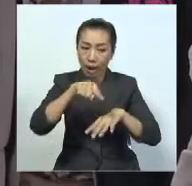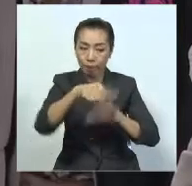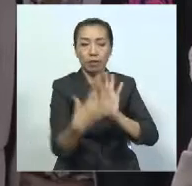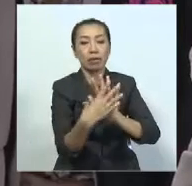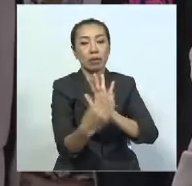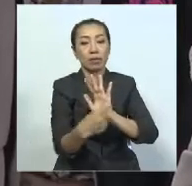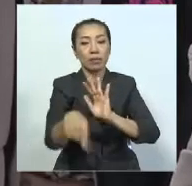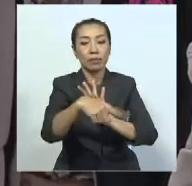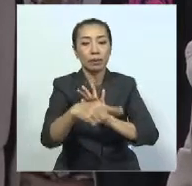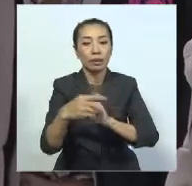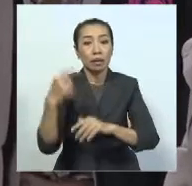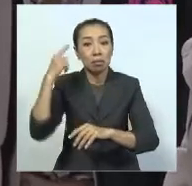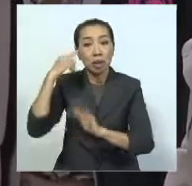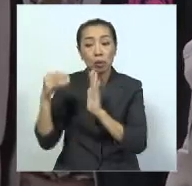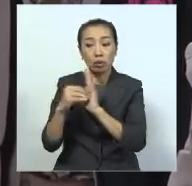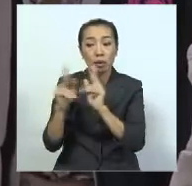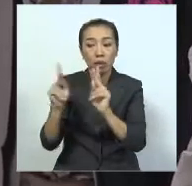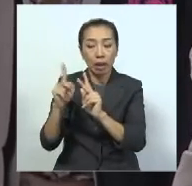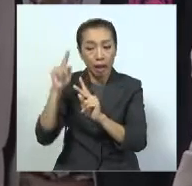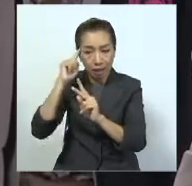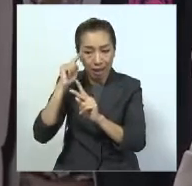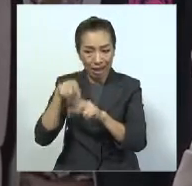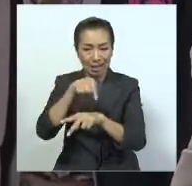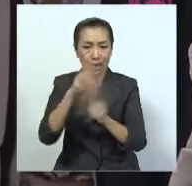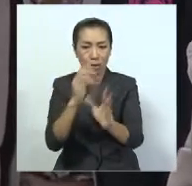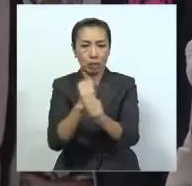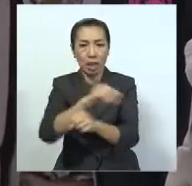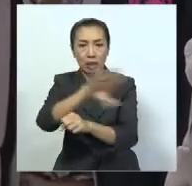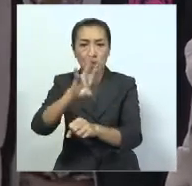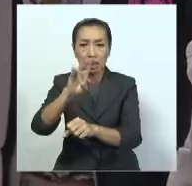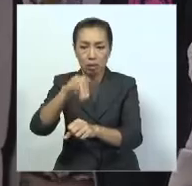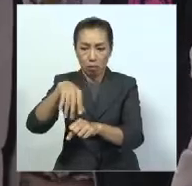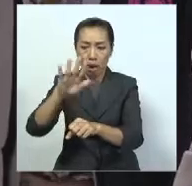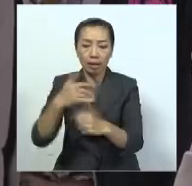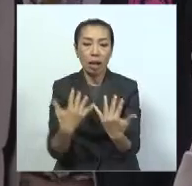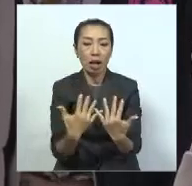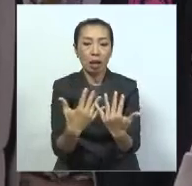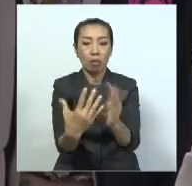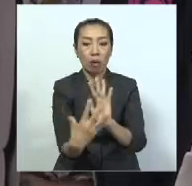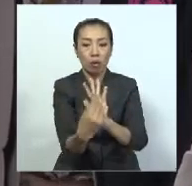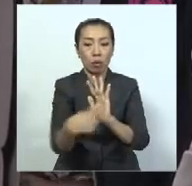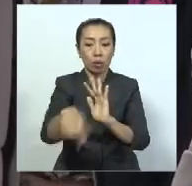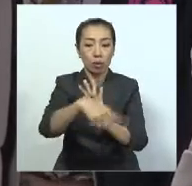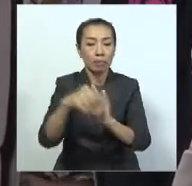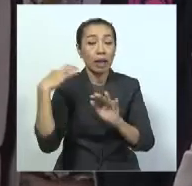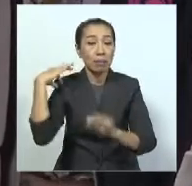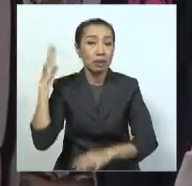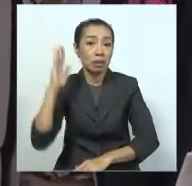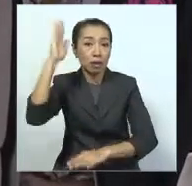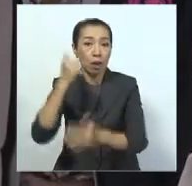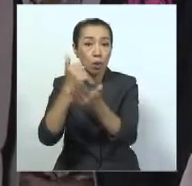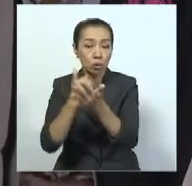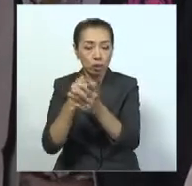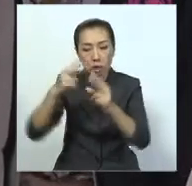ราก็ได้รับความกรุณาจากกทม.นำน้องเหล่านั้น70กว่าคนเนี่ยมาเข้าอบรมนะคะอบรมเพื่อเป็นจิตอาสาใน